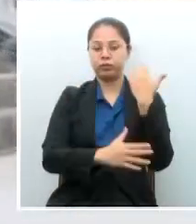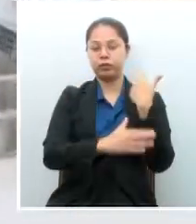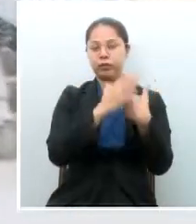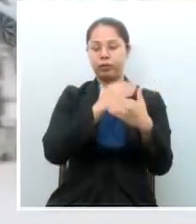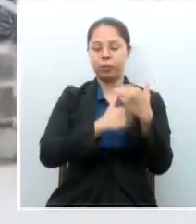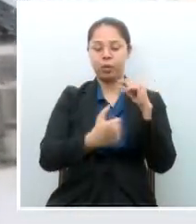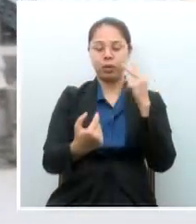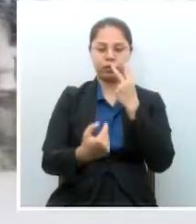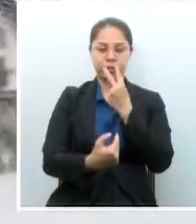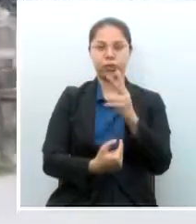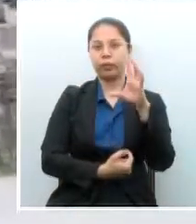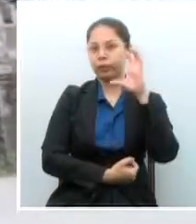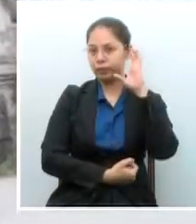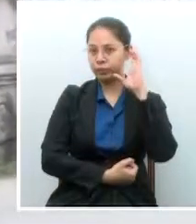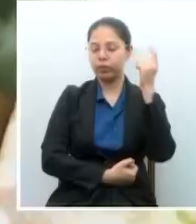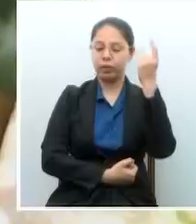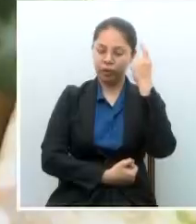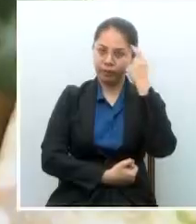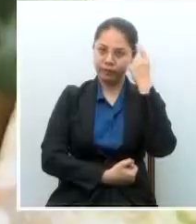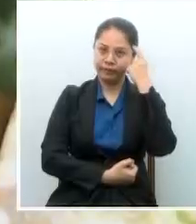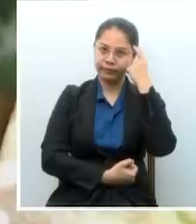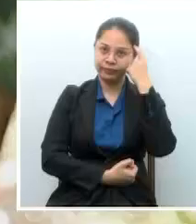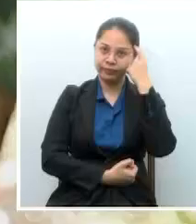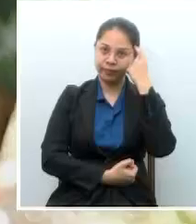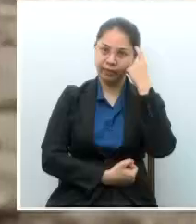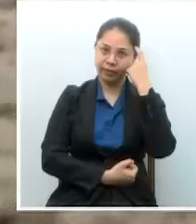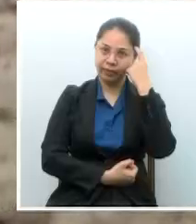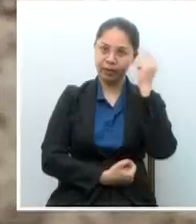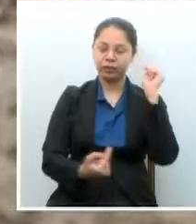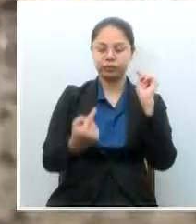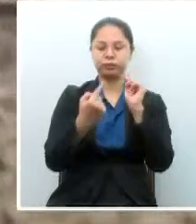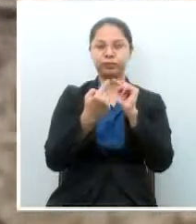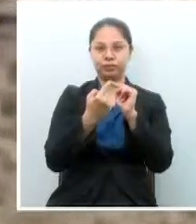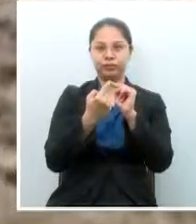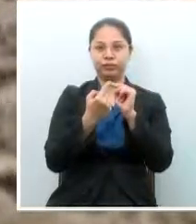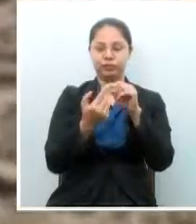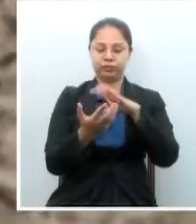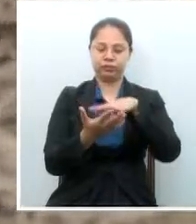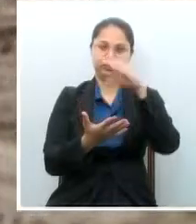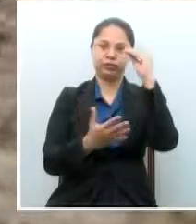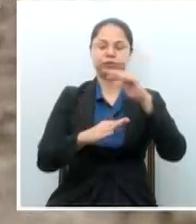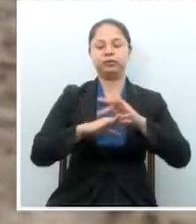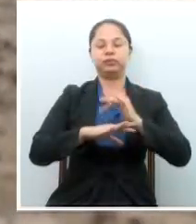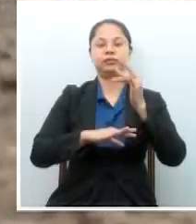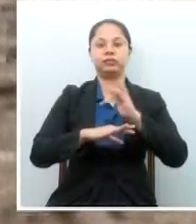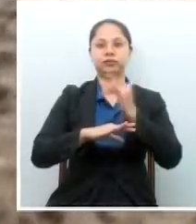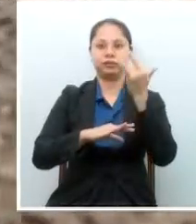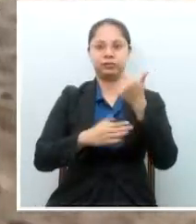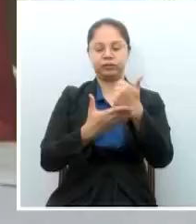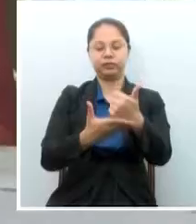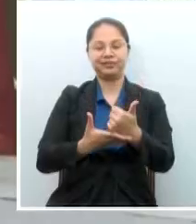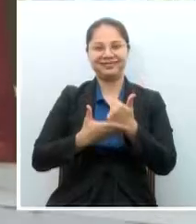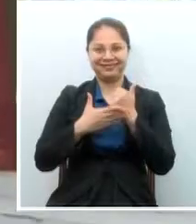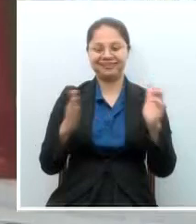รู้เชิงความเชื่อความคิดและก็แหล่งเรียนรู้ที่เป็นทางธรรมชาติที่สามารถที่จะ